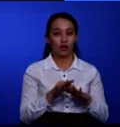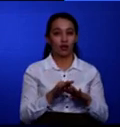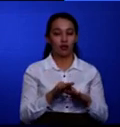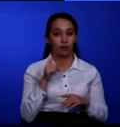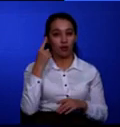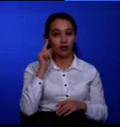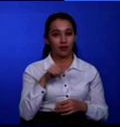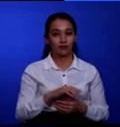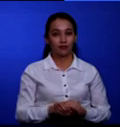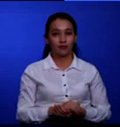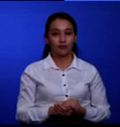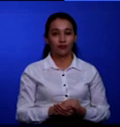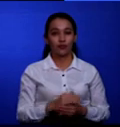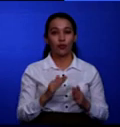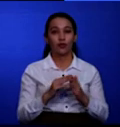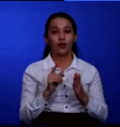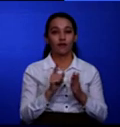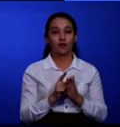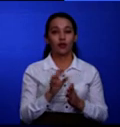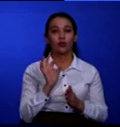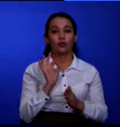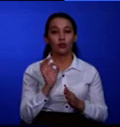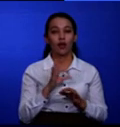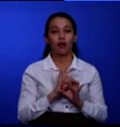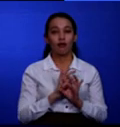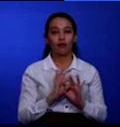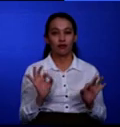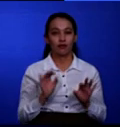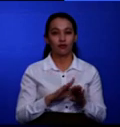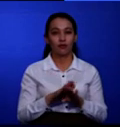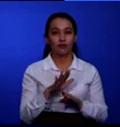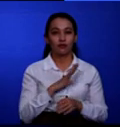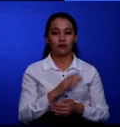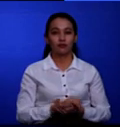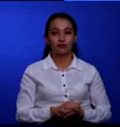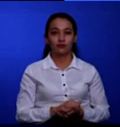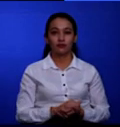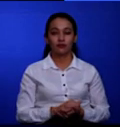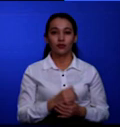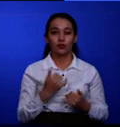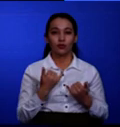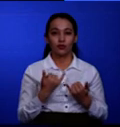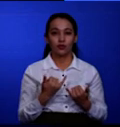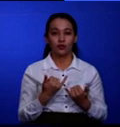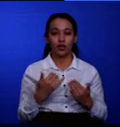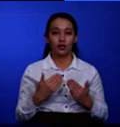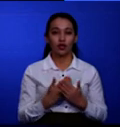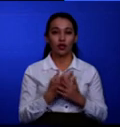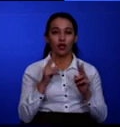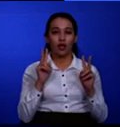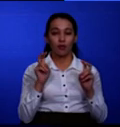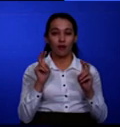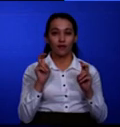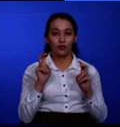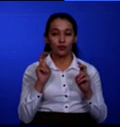Barakalla, demak siz berilgan uyga vazifani juda yamalo darajada to'g'ri bajargansiz. Ana endi yangi mavzuni o'tish